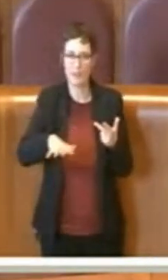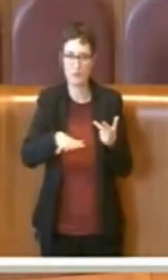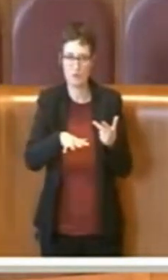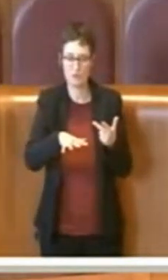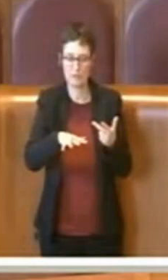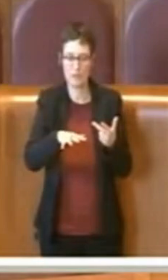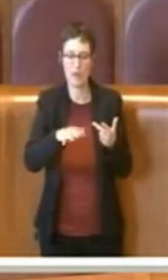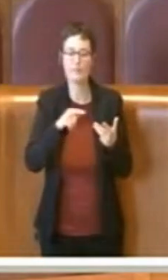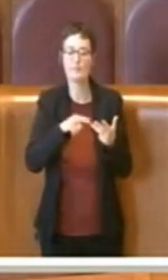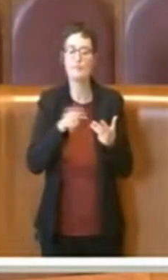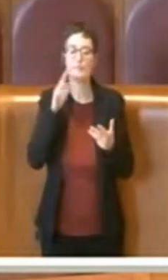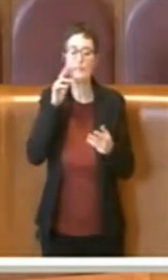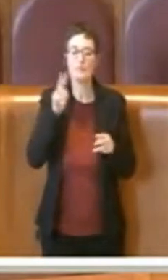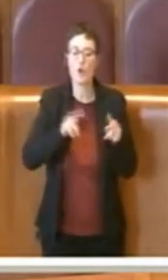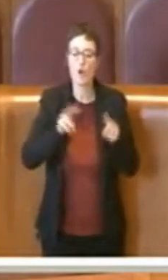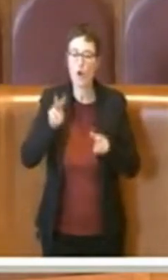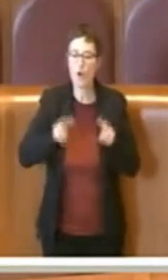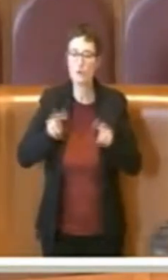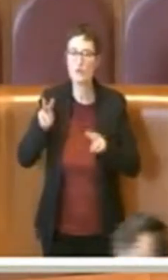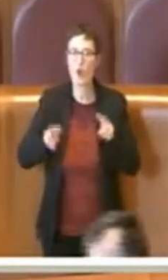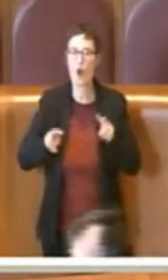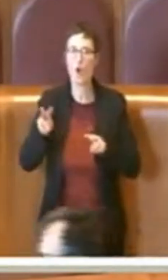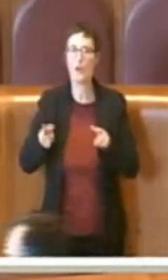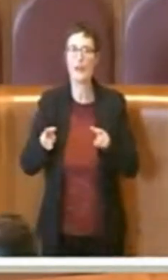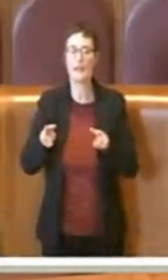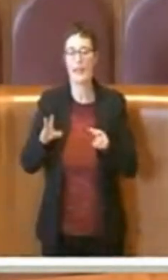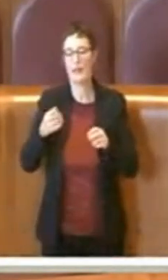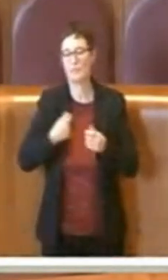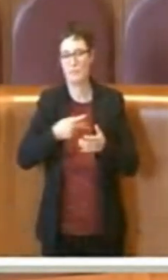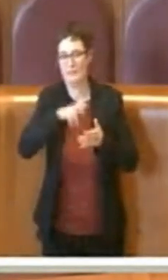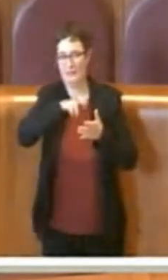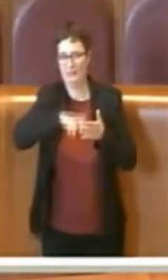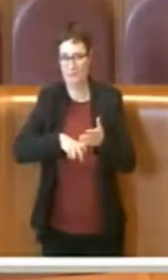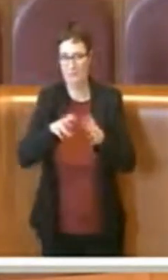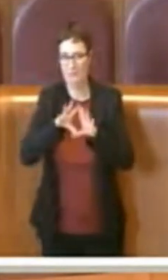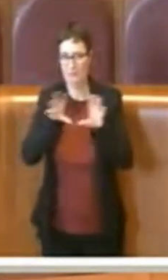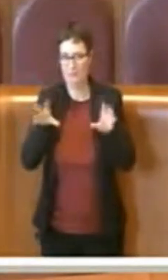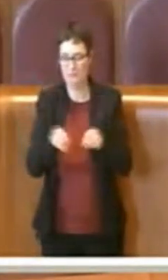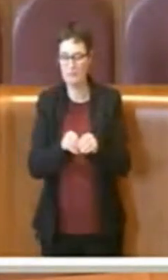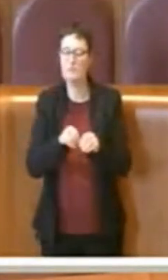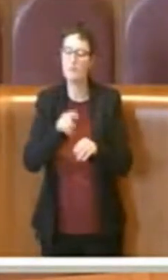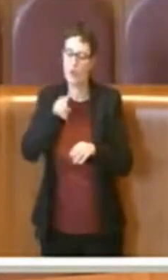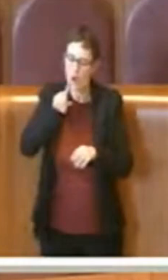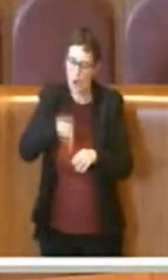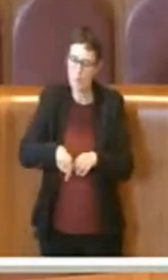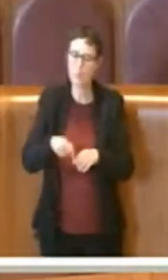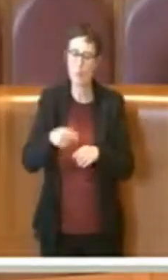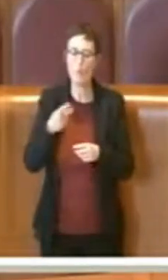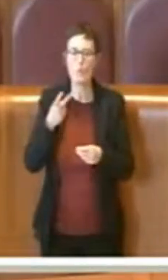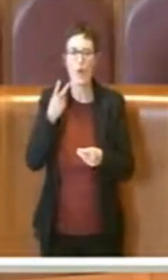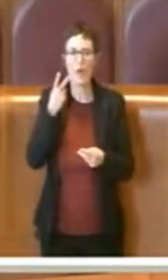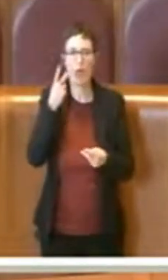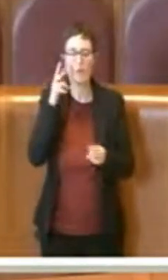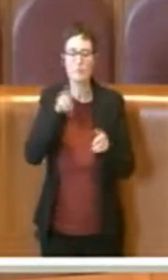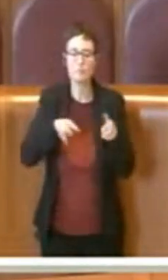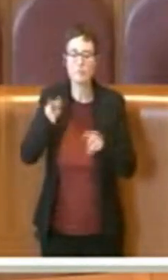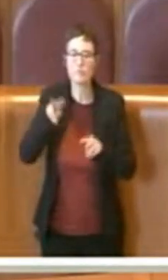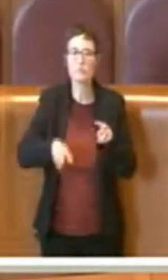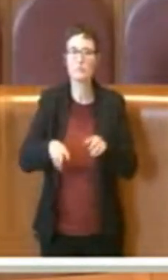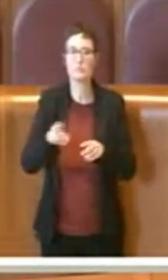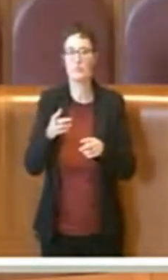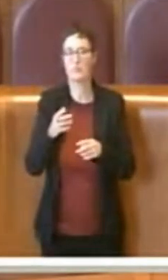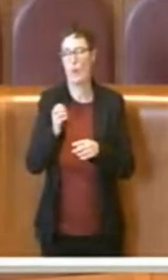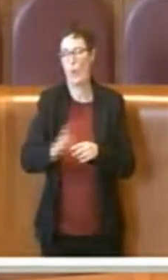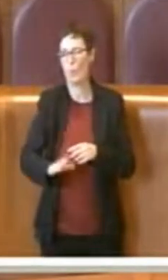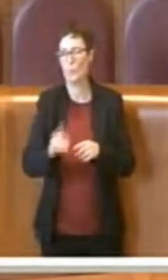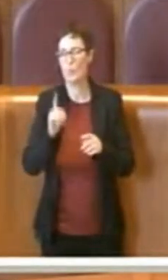dell'ente nell'ambito delle risorse economiche e tributarie, ma anche governo del territorio, monitoraggio e tutela ambientale, sviluppo economico, commercio, cultura e turismo, e